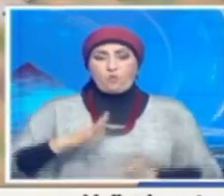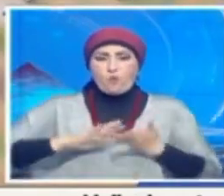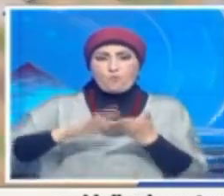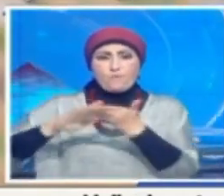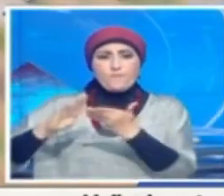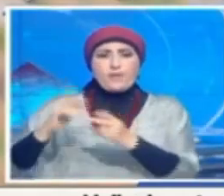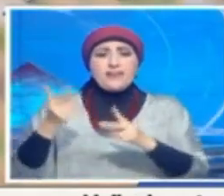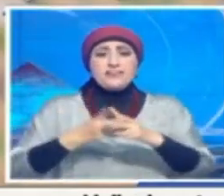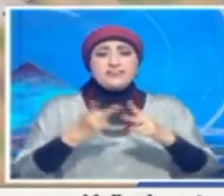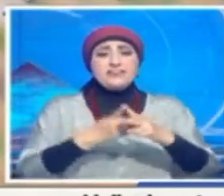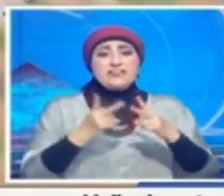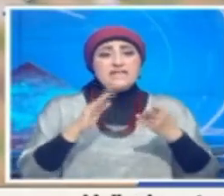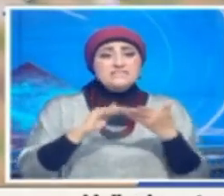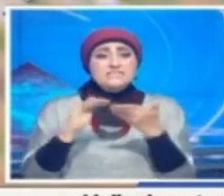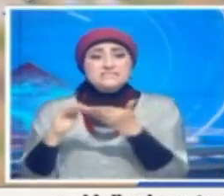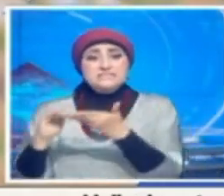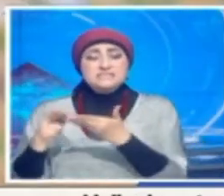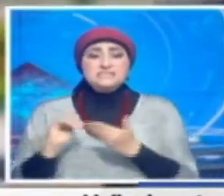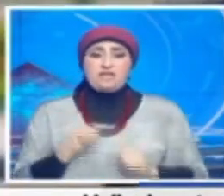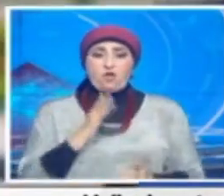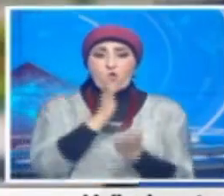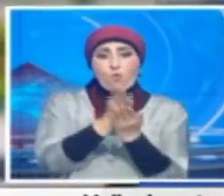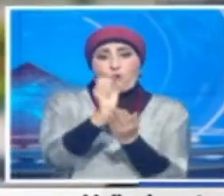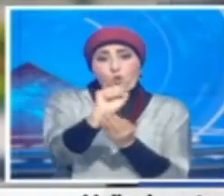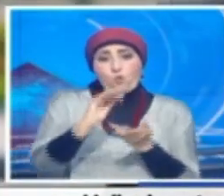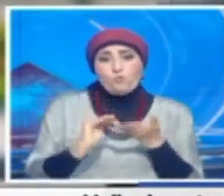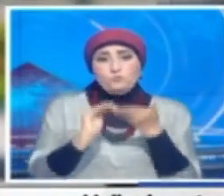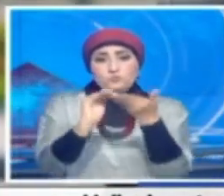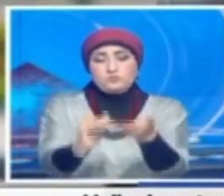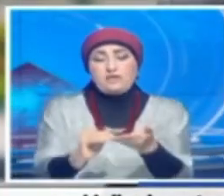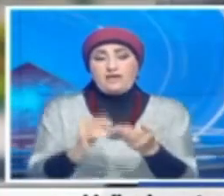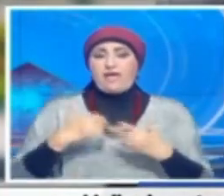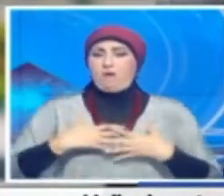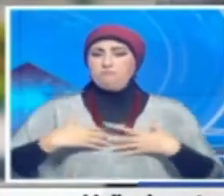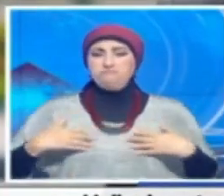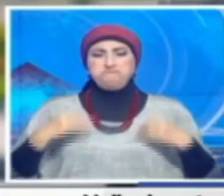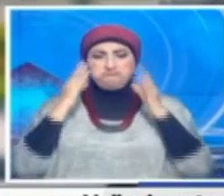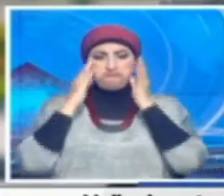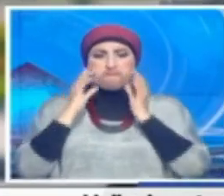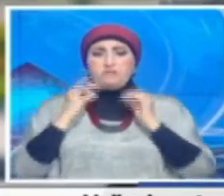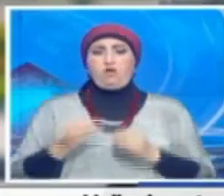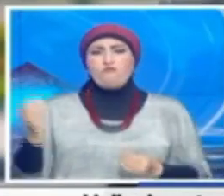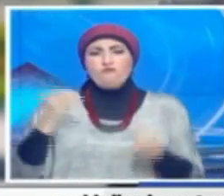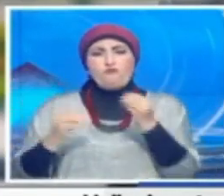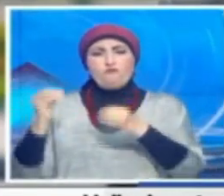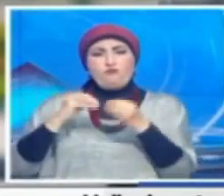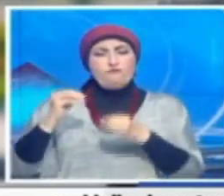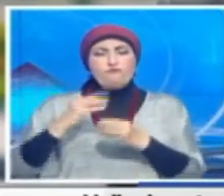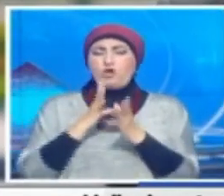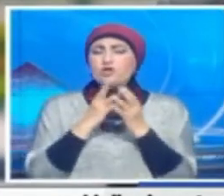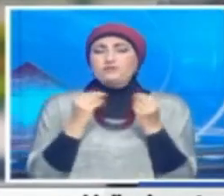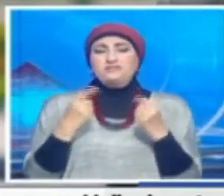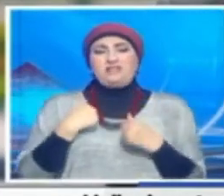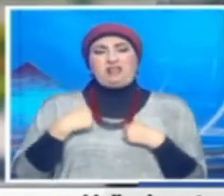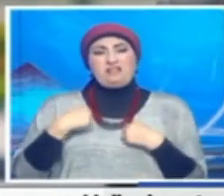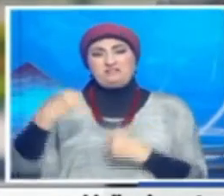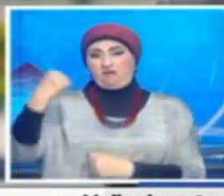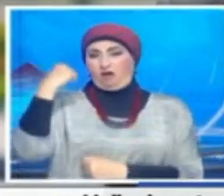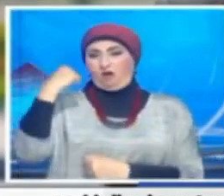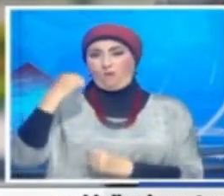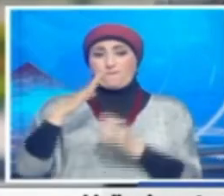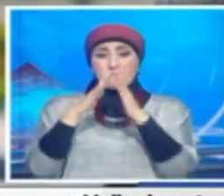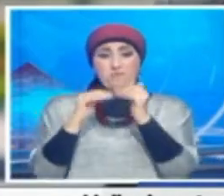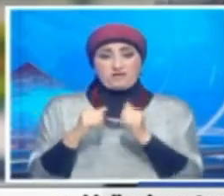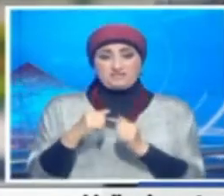الناس ويقدر يعني يرد حقوقهم. شعور لا يوصف، وبالنسبة لي يعني الكثير والكثير قد إيه بلدي قوية واقفة على